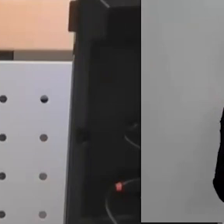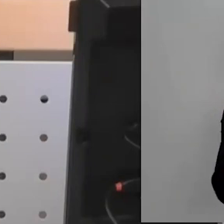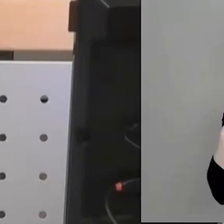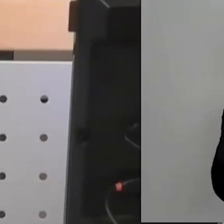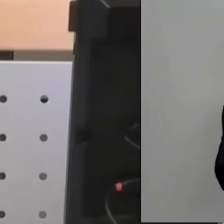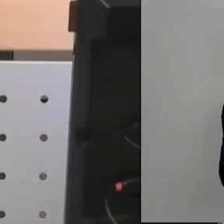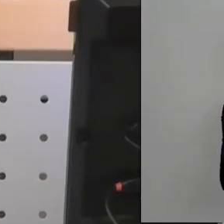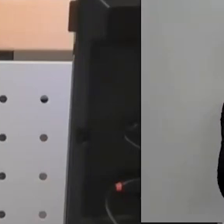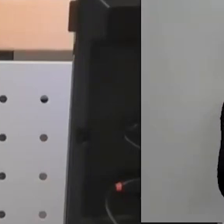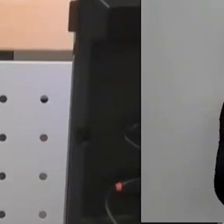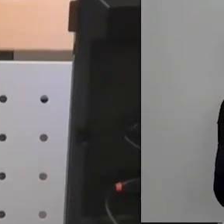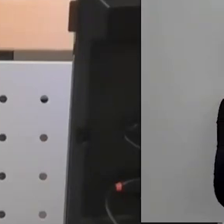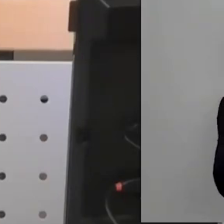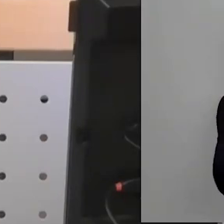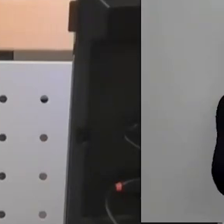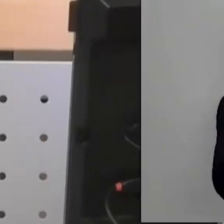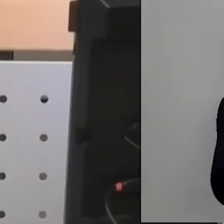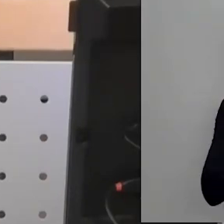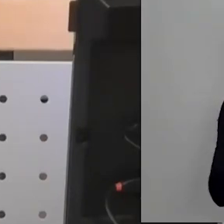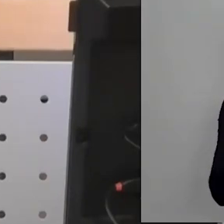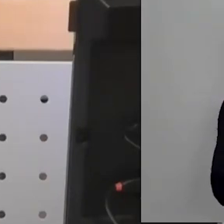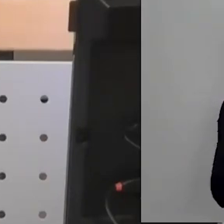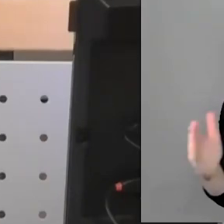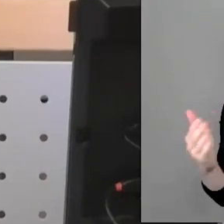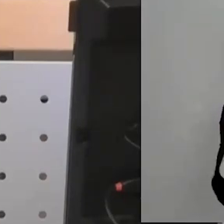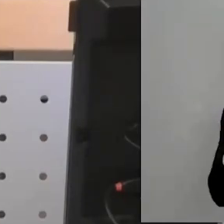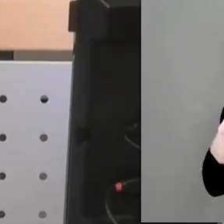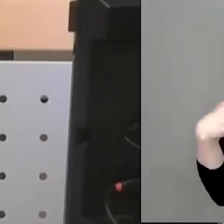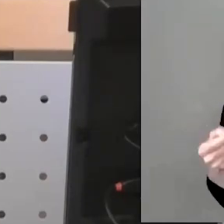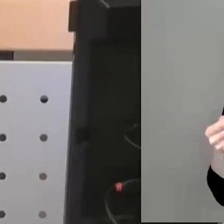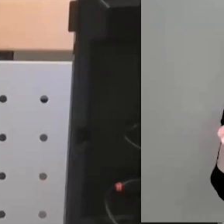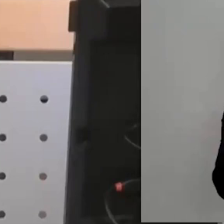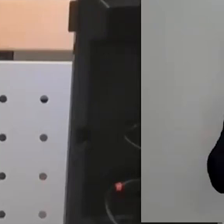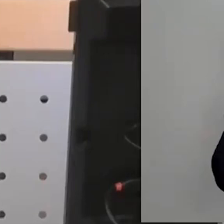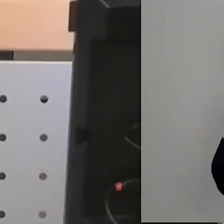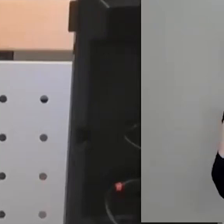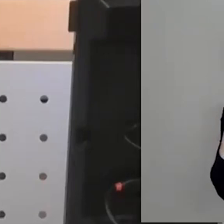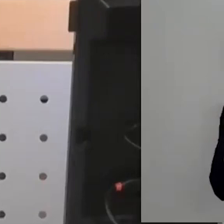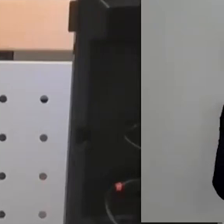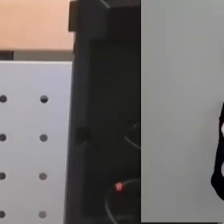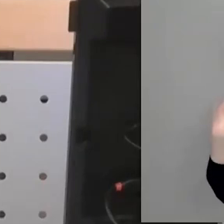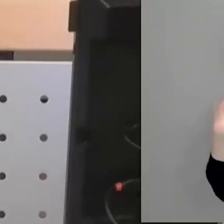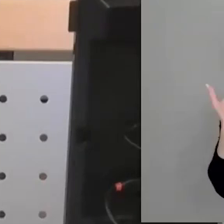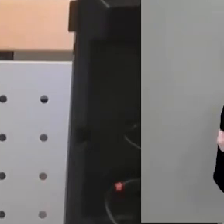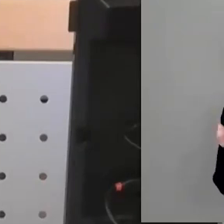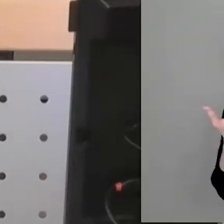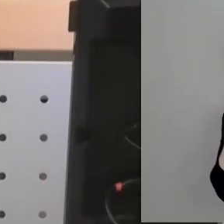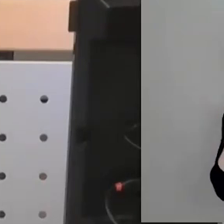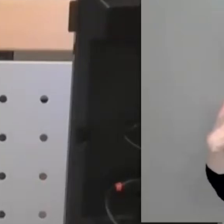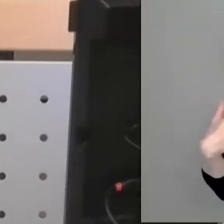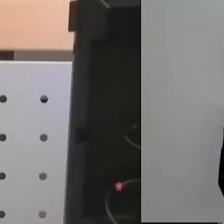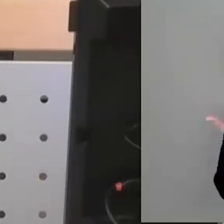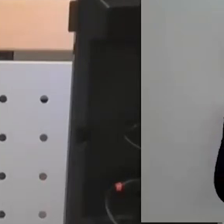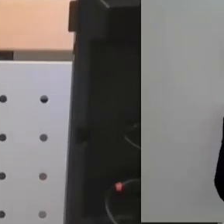da war ich etwas erstaunt, dass seit dem Haushalt